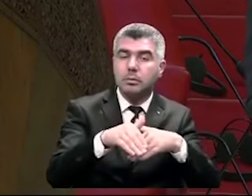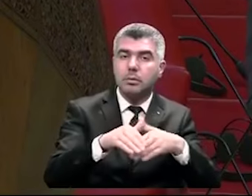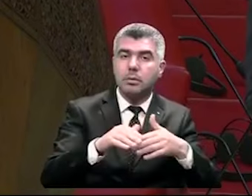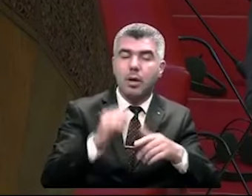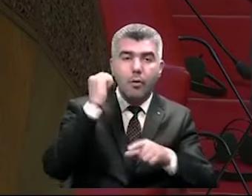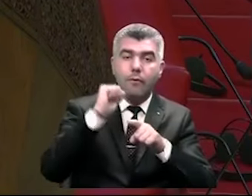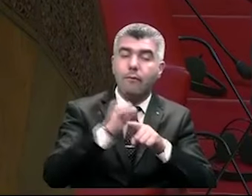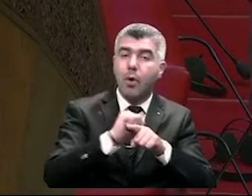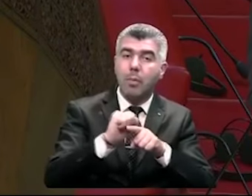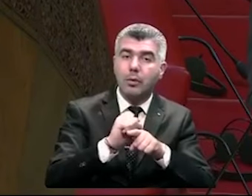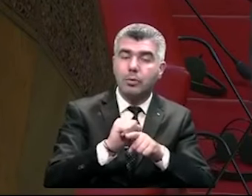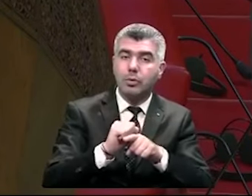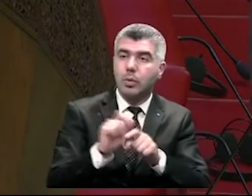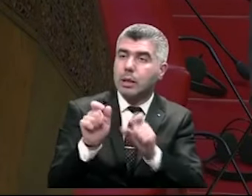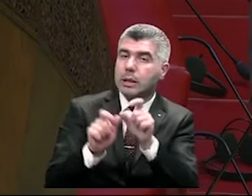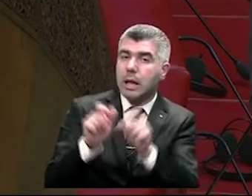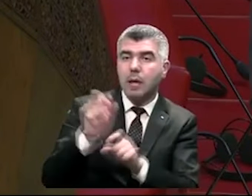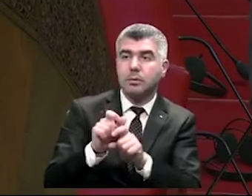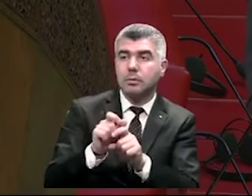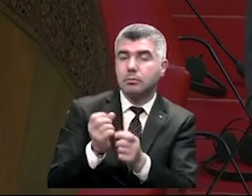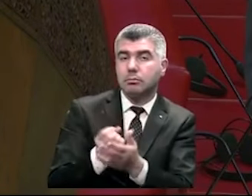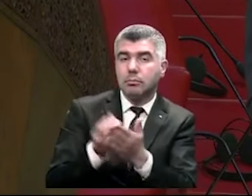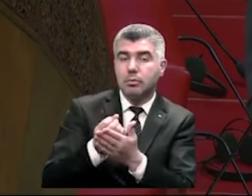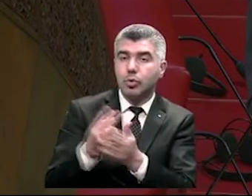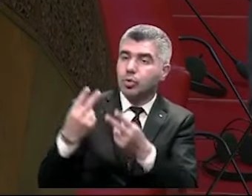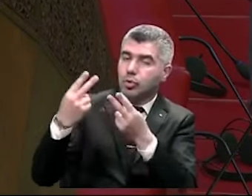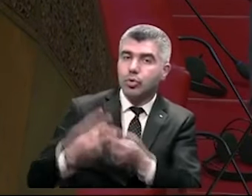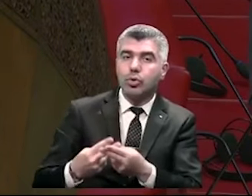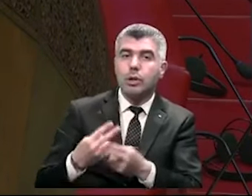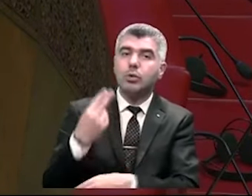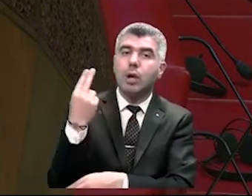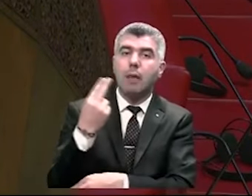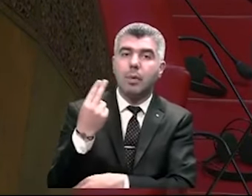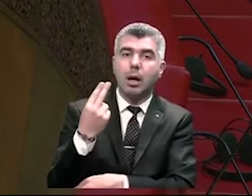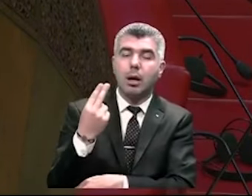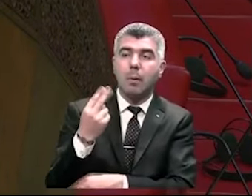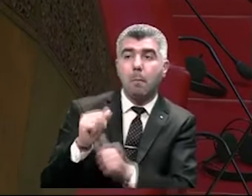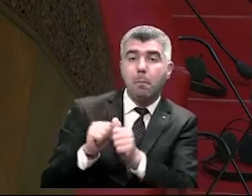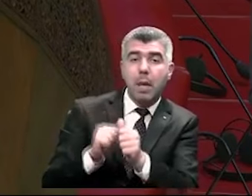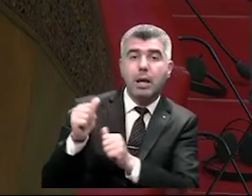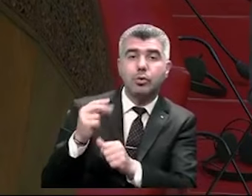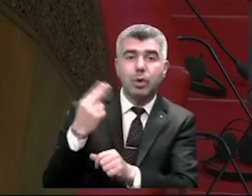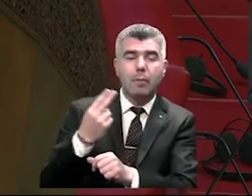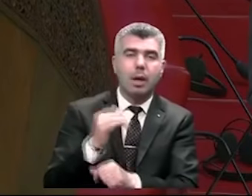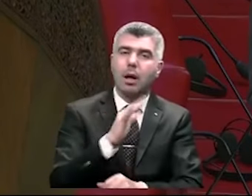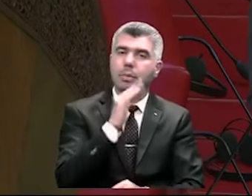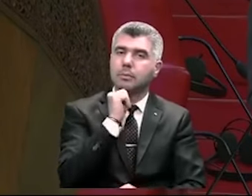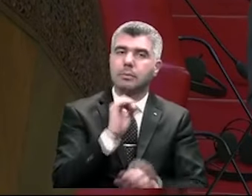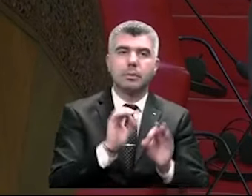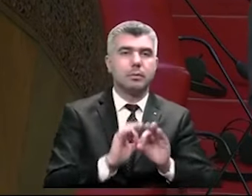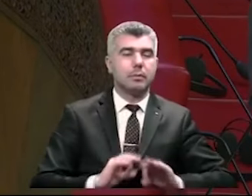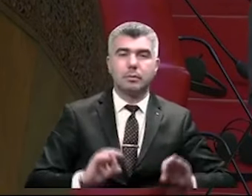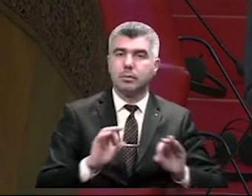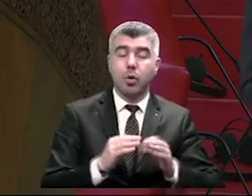التكوين والتمكين ديال الانسان خصنا نجيبو لجامعه ماشي نديو ليه الجمعه خصنا نجيبو للجامعه لان